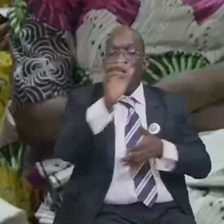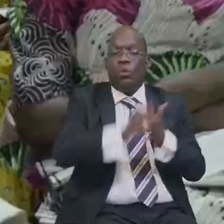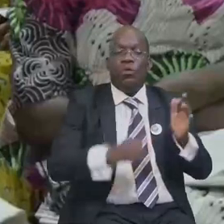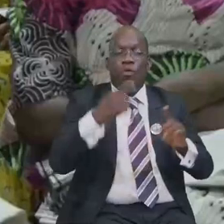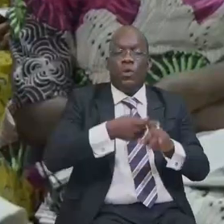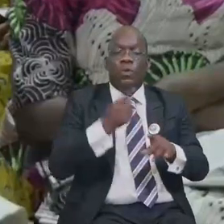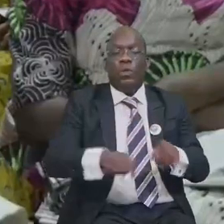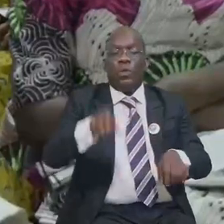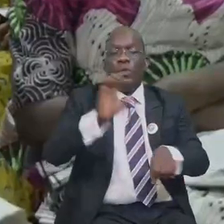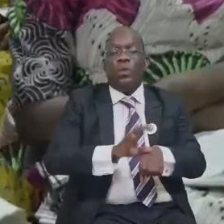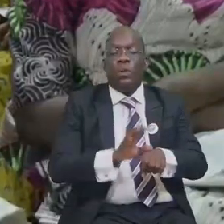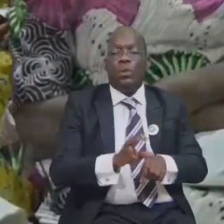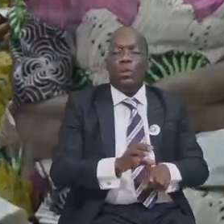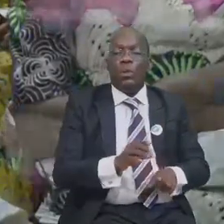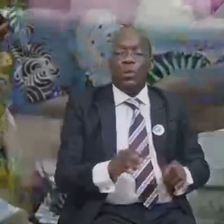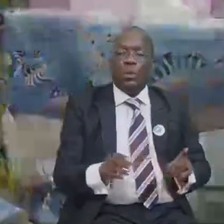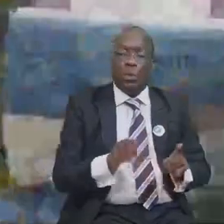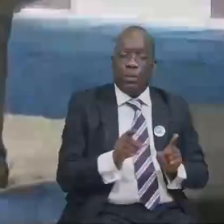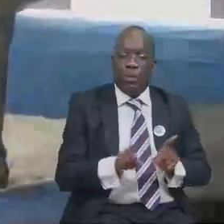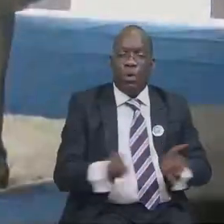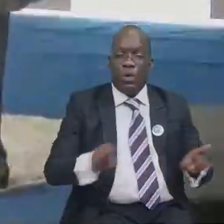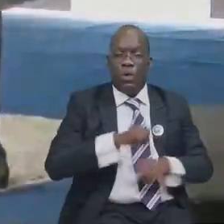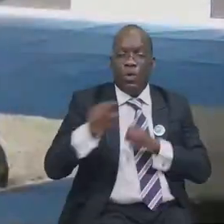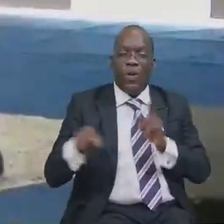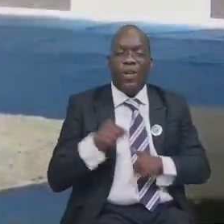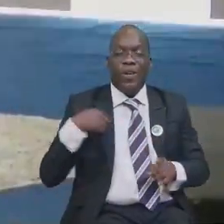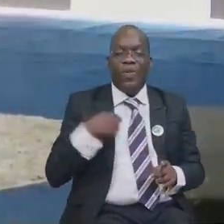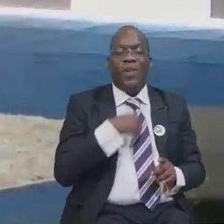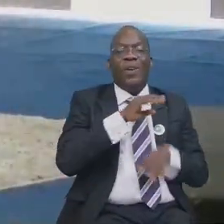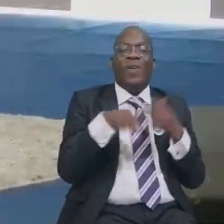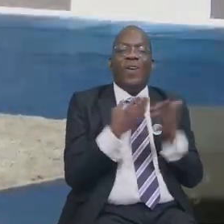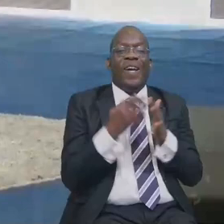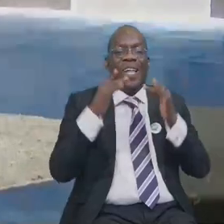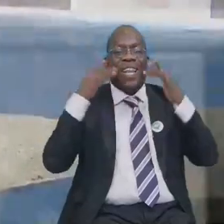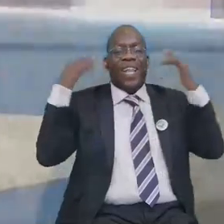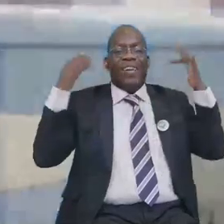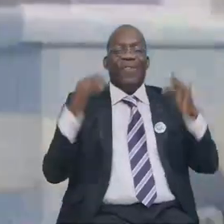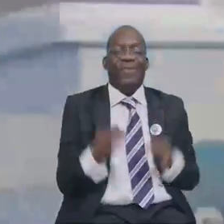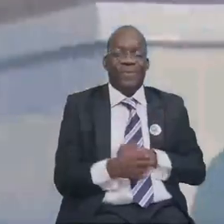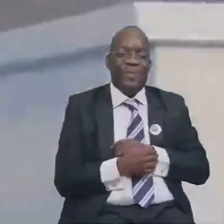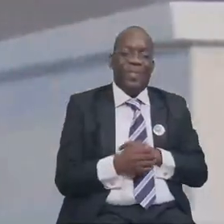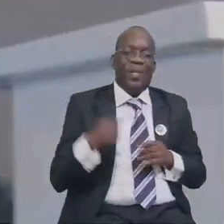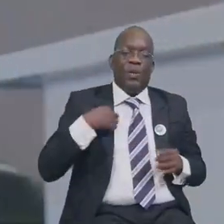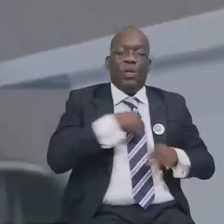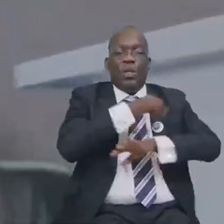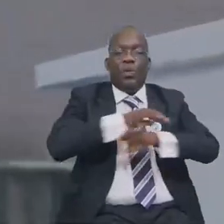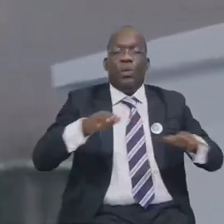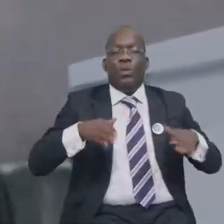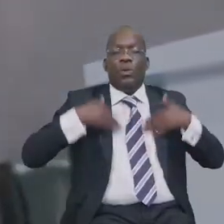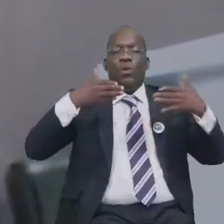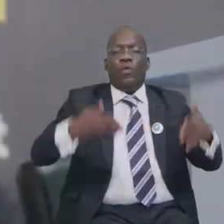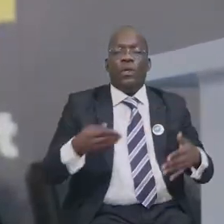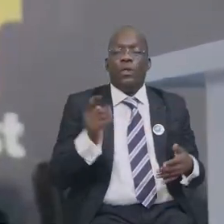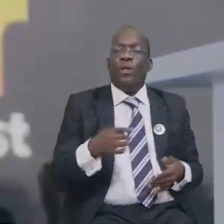depuis la source. Mais quand nous rions tous et nous sourions, nous ne confessons même pas les fautes les uns aux